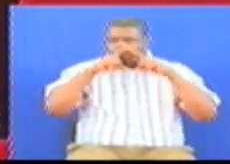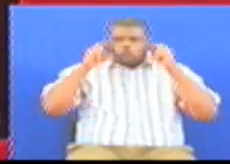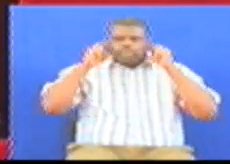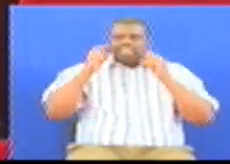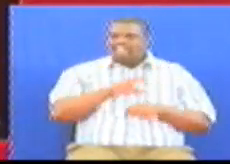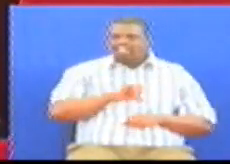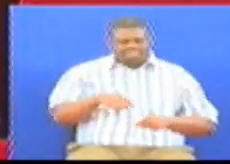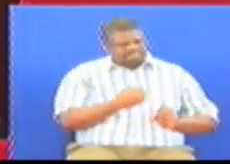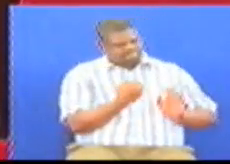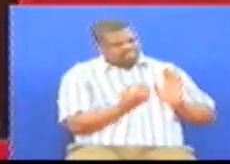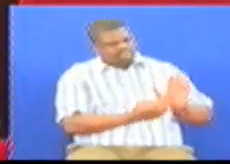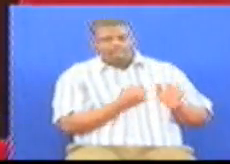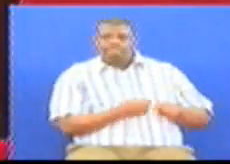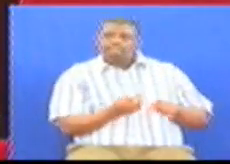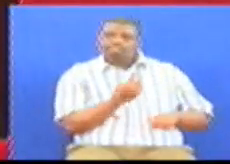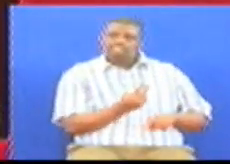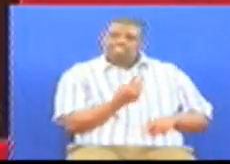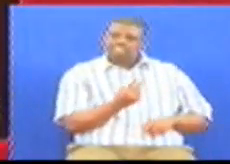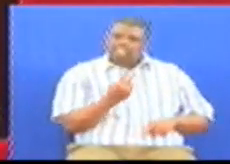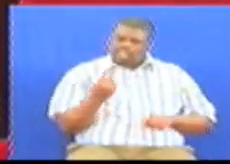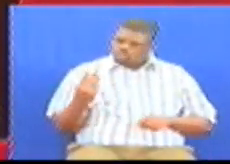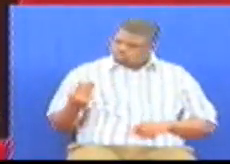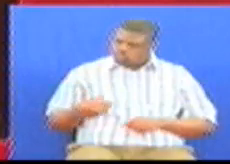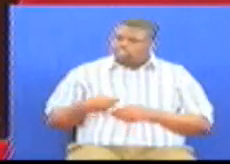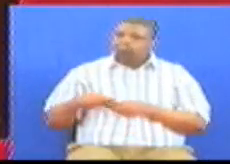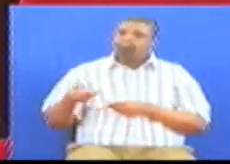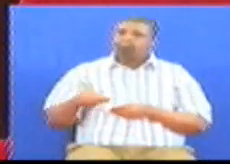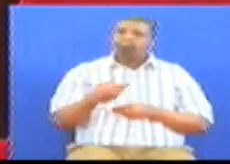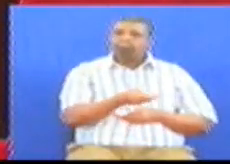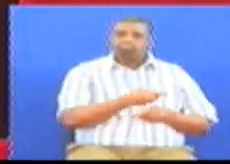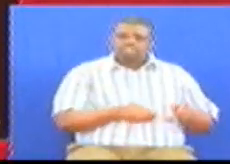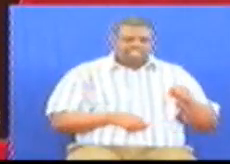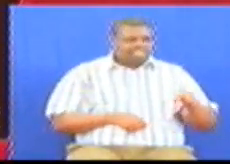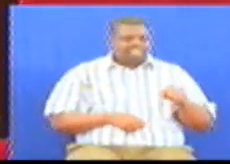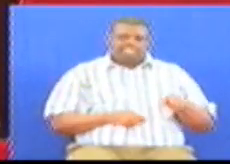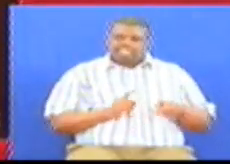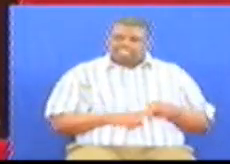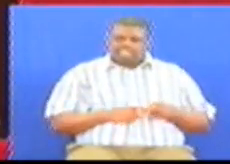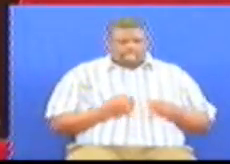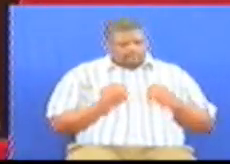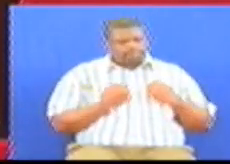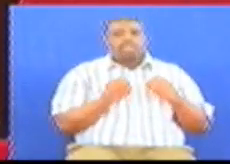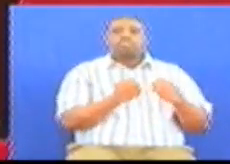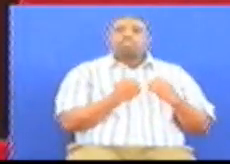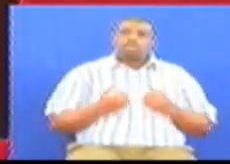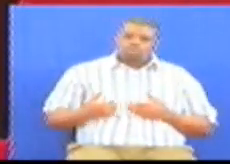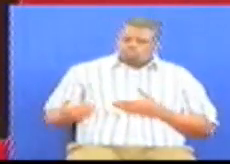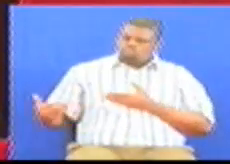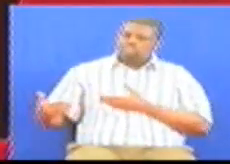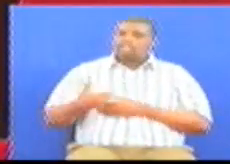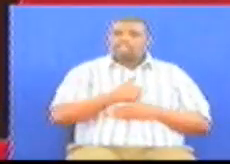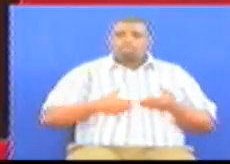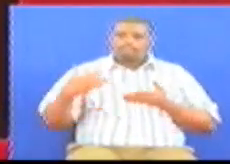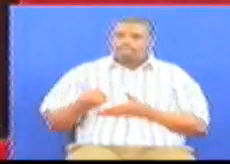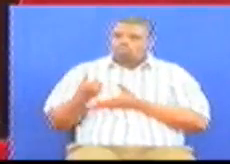7223, zimegawanywa kwenye halmashauri zote. Posi hizi zitaimarisha ukusanyaji wa mapato na